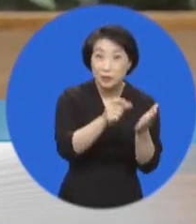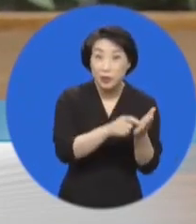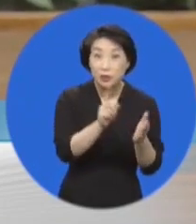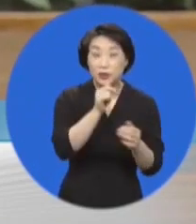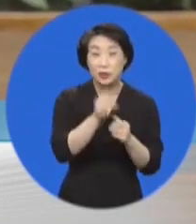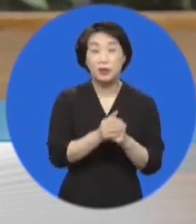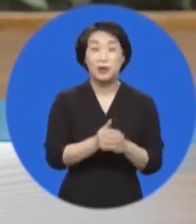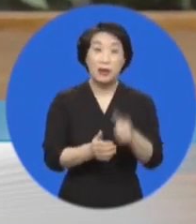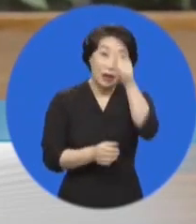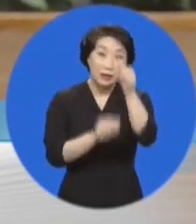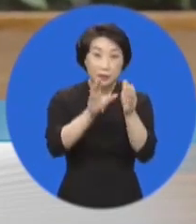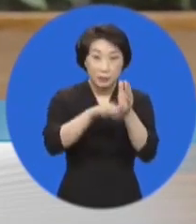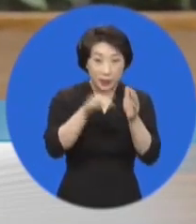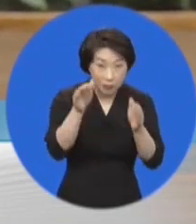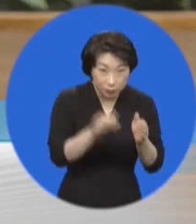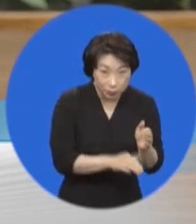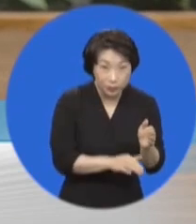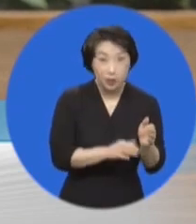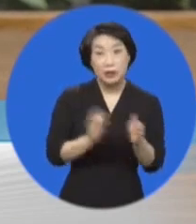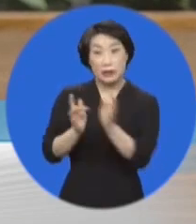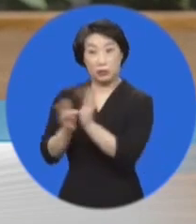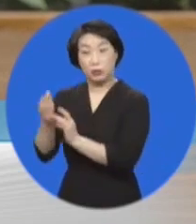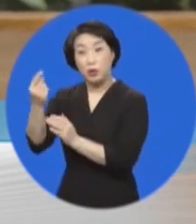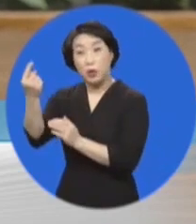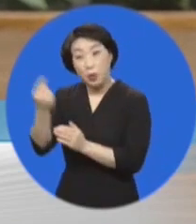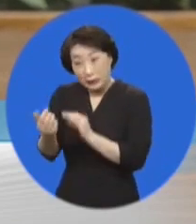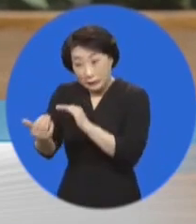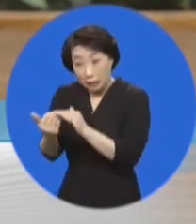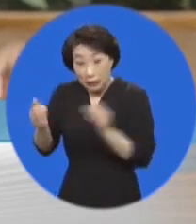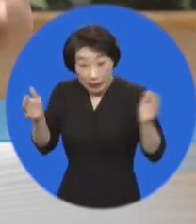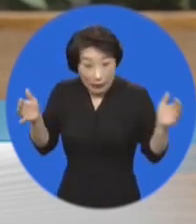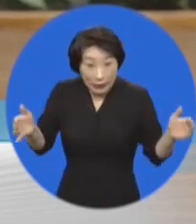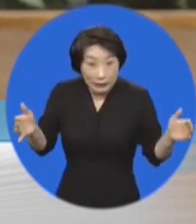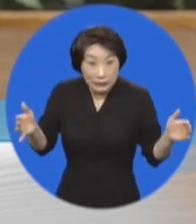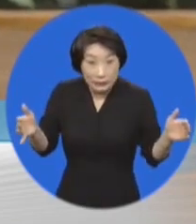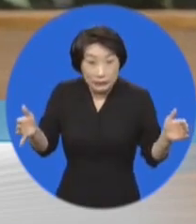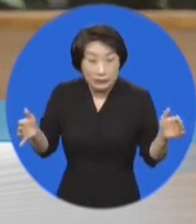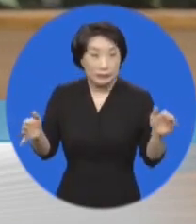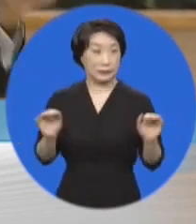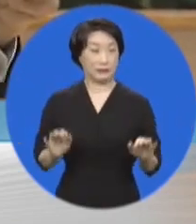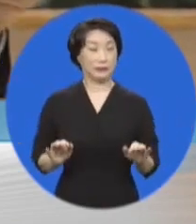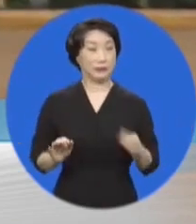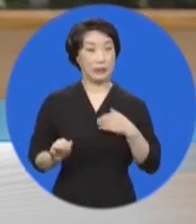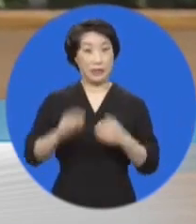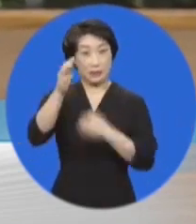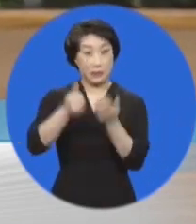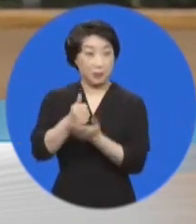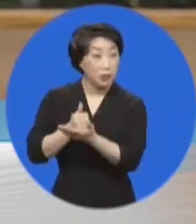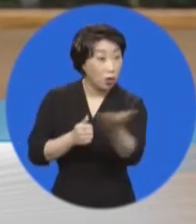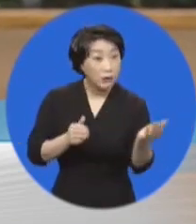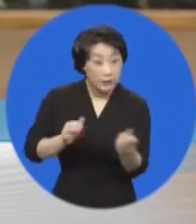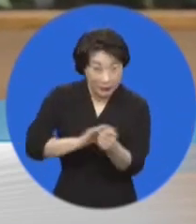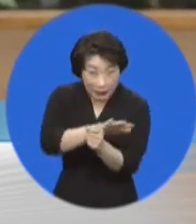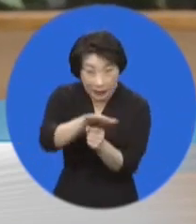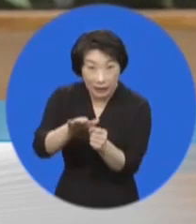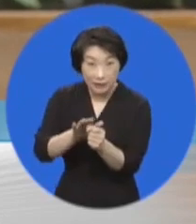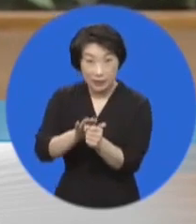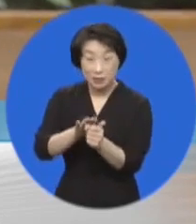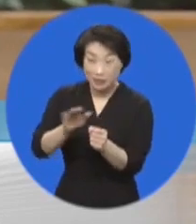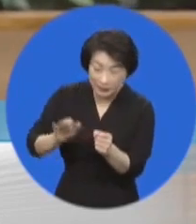아담부터 예수님이 오시기 전까지 내가 너희를 사랑한다,